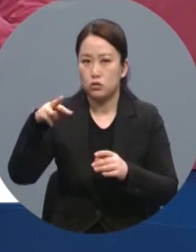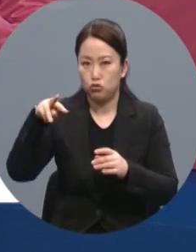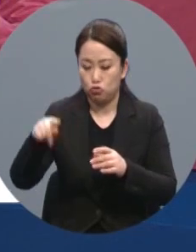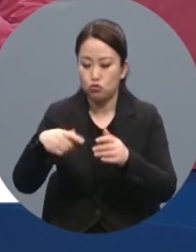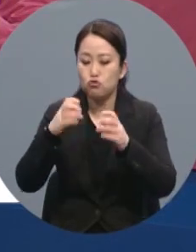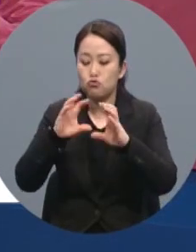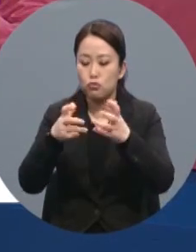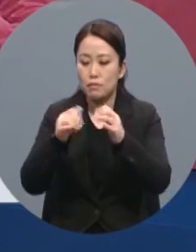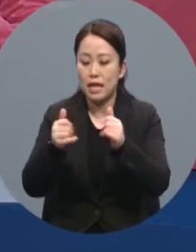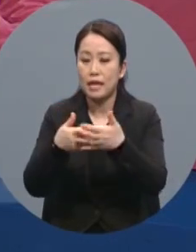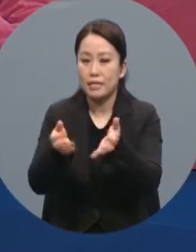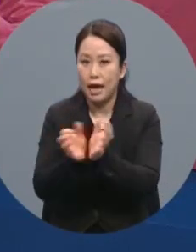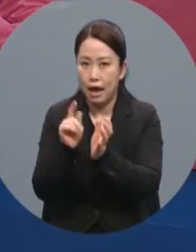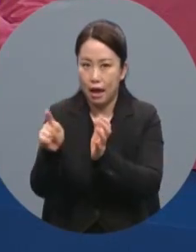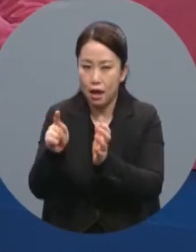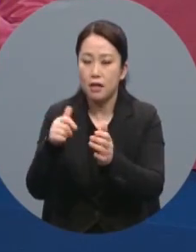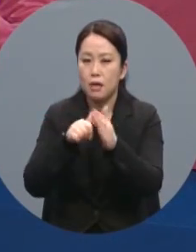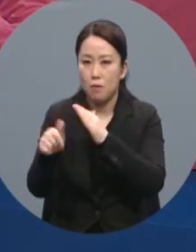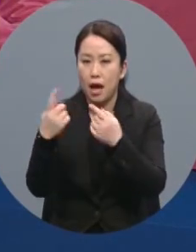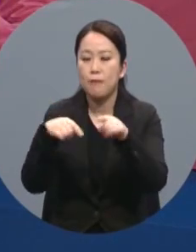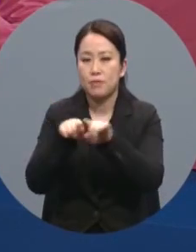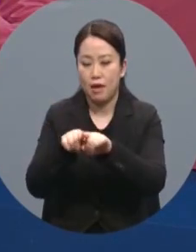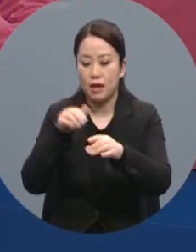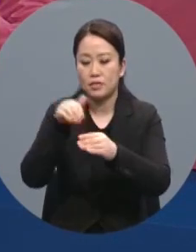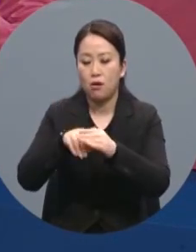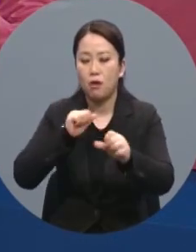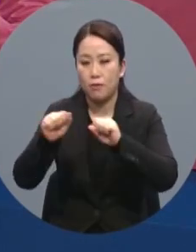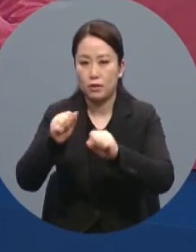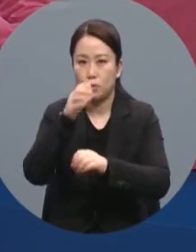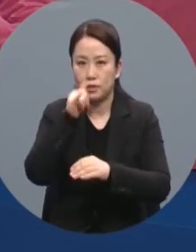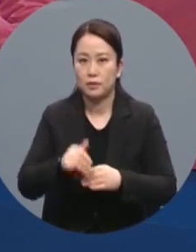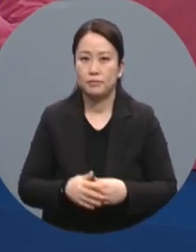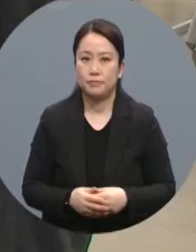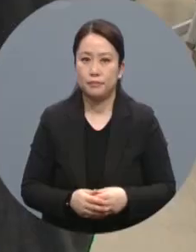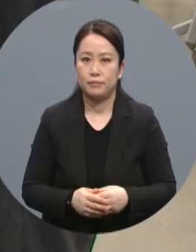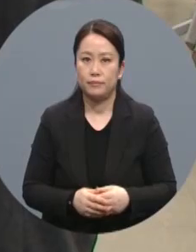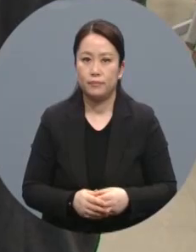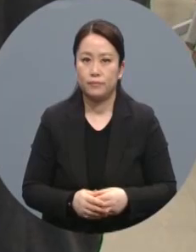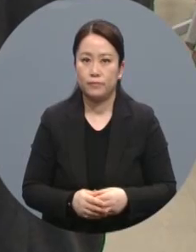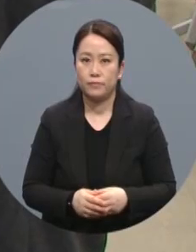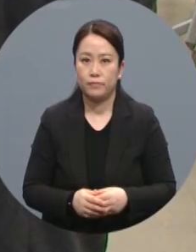표를 호소하며 유세전을 이어갔습니다. 박준호 기자입니다.